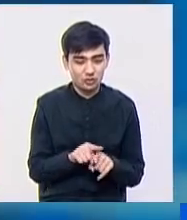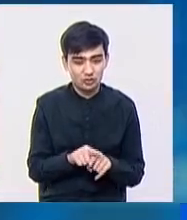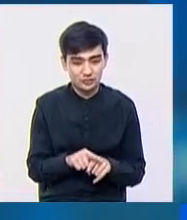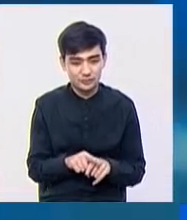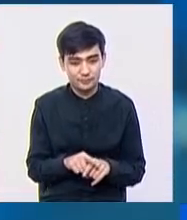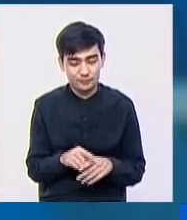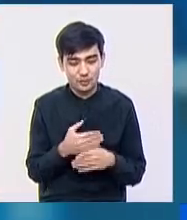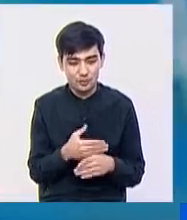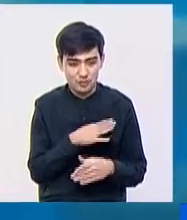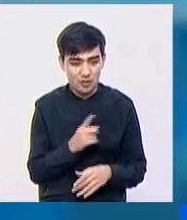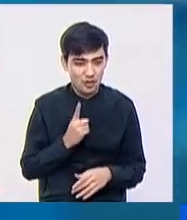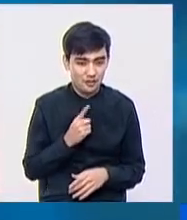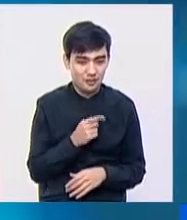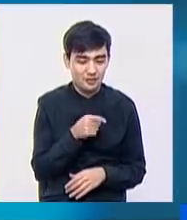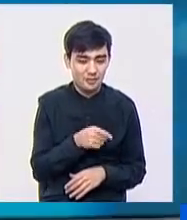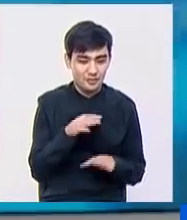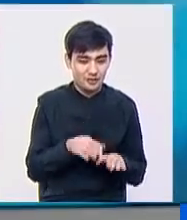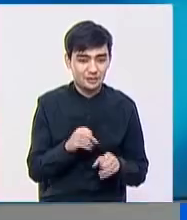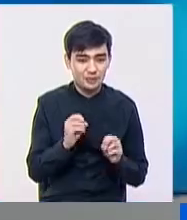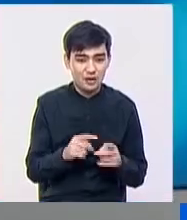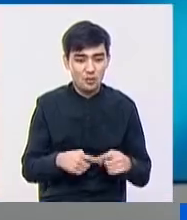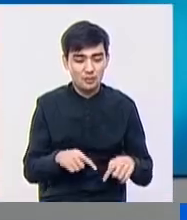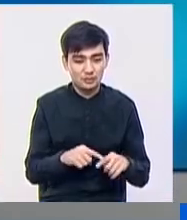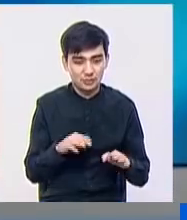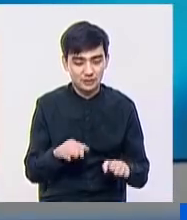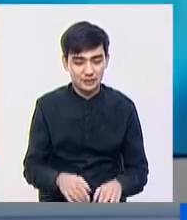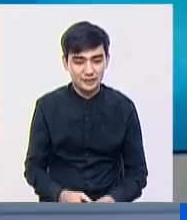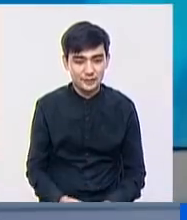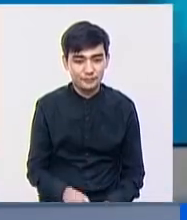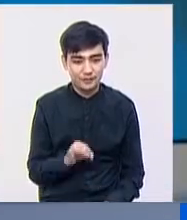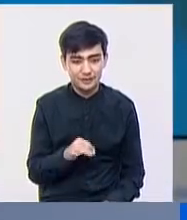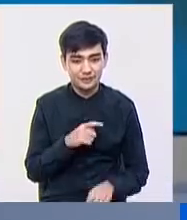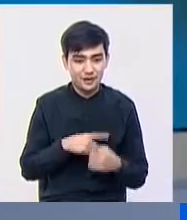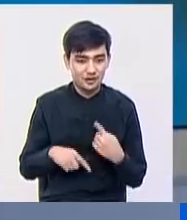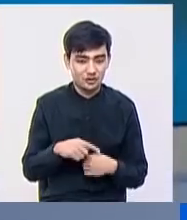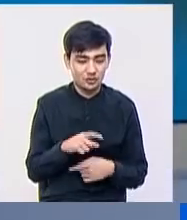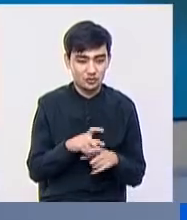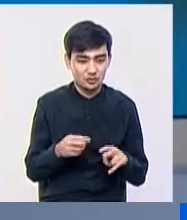и охрана там одного стратегического объекта. Также наши ребята